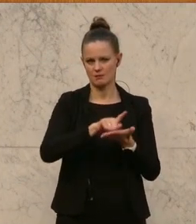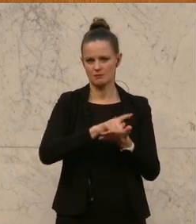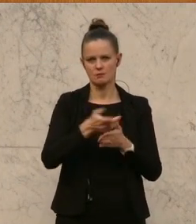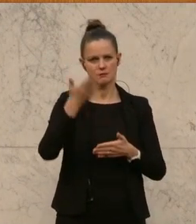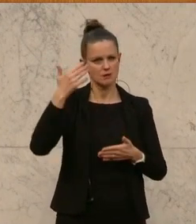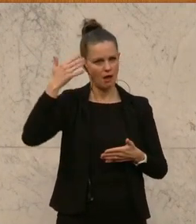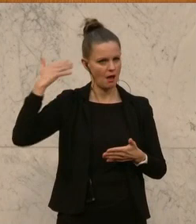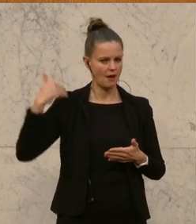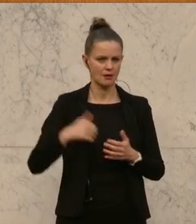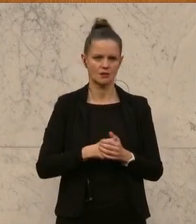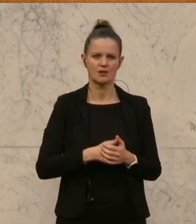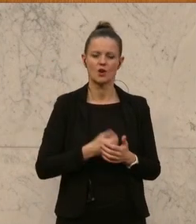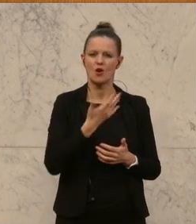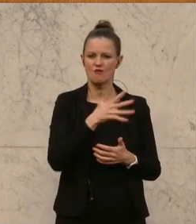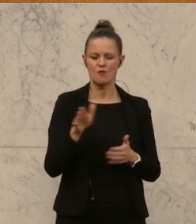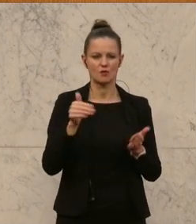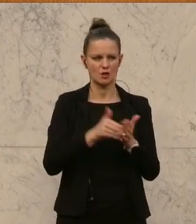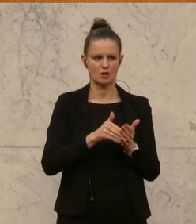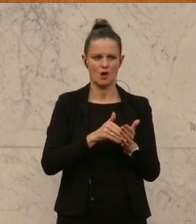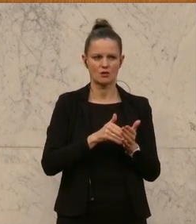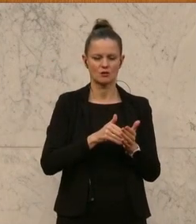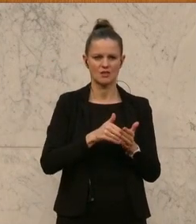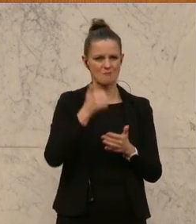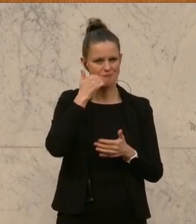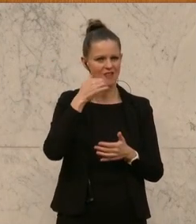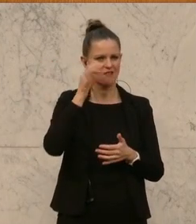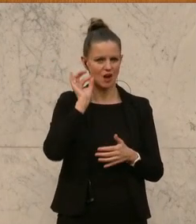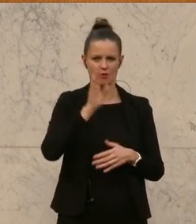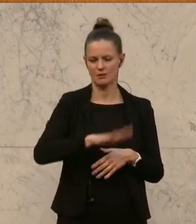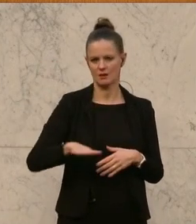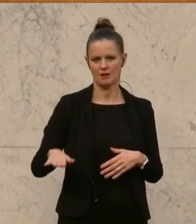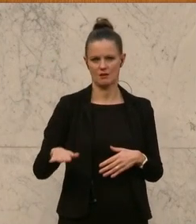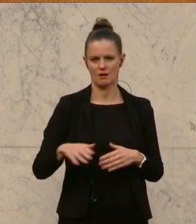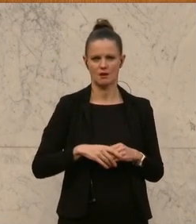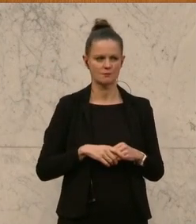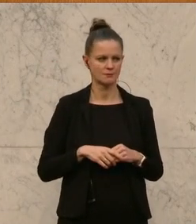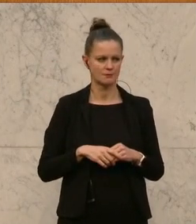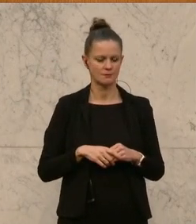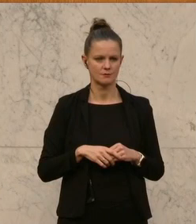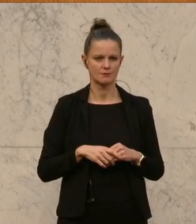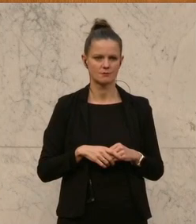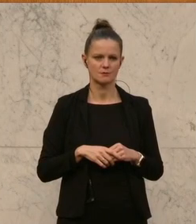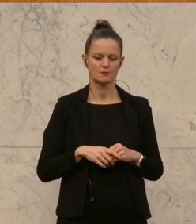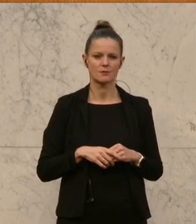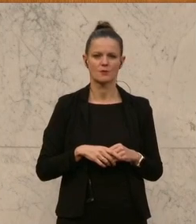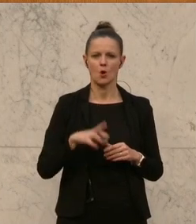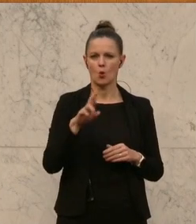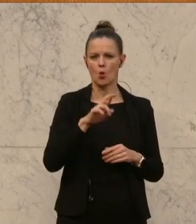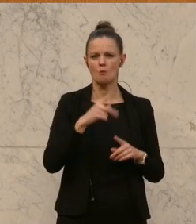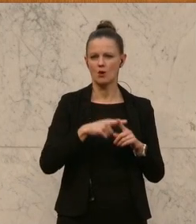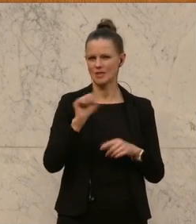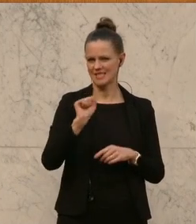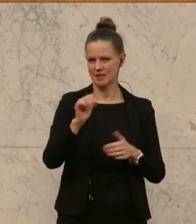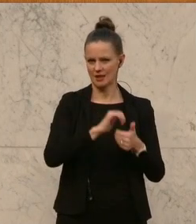als 500.000 Männer, Frauen und auch Kinder aus der Roma- und